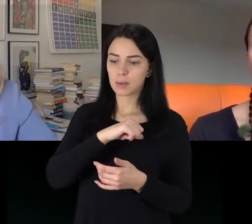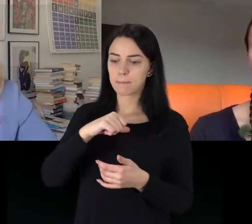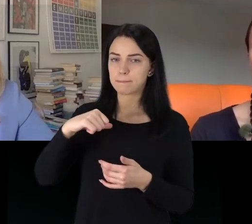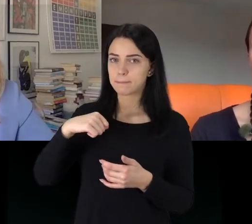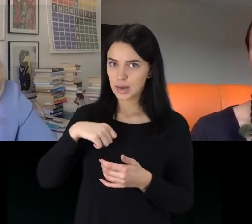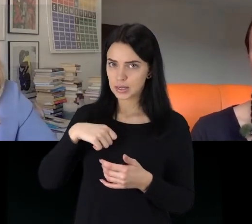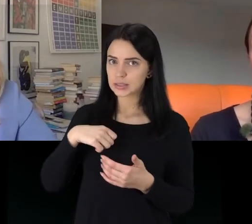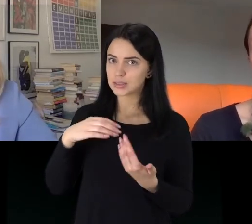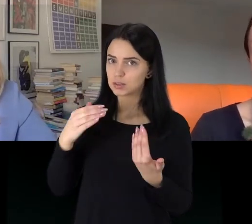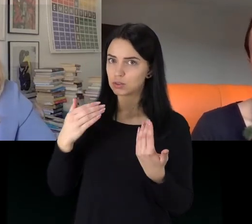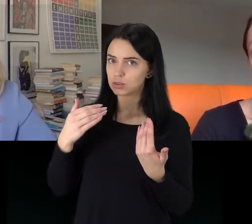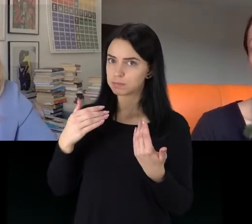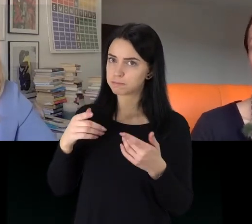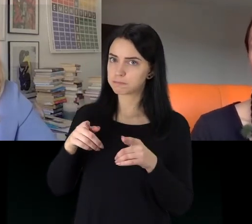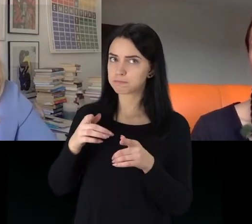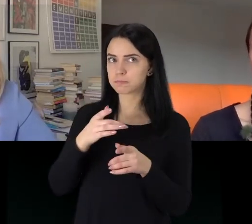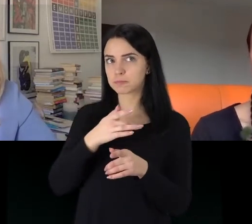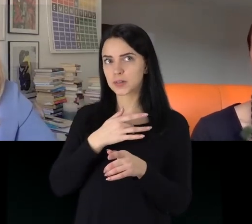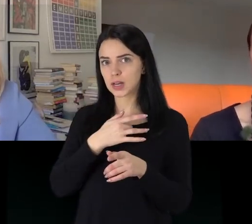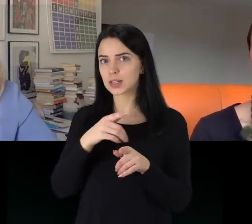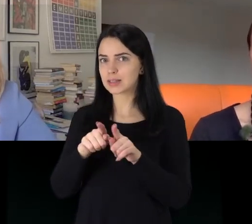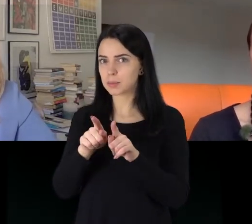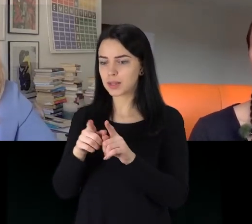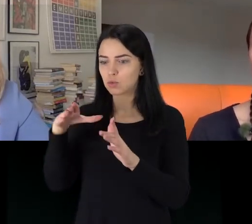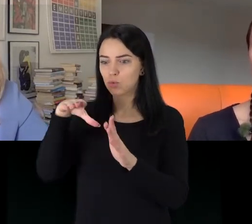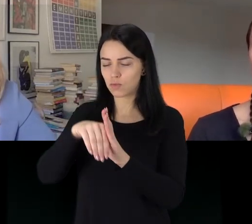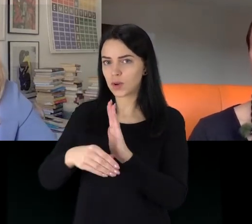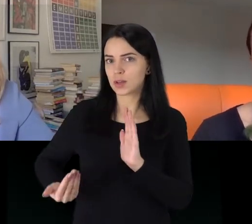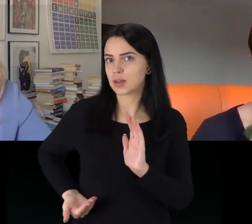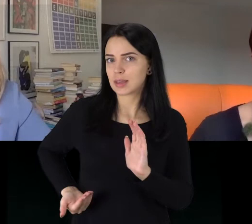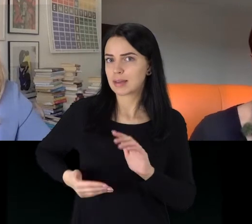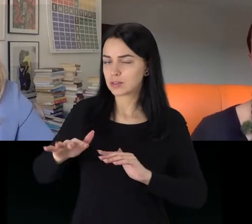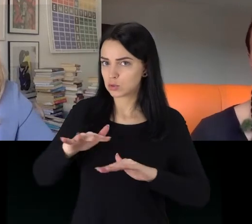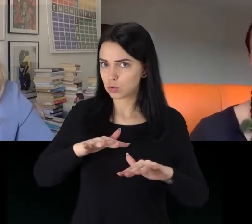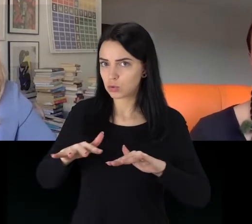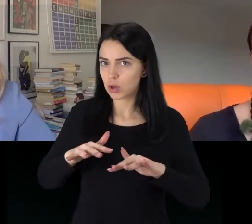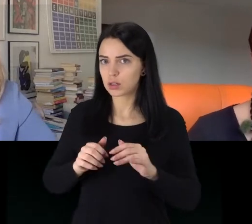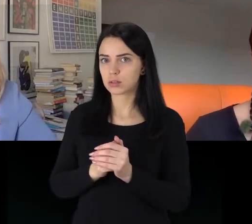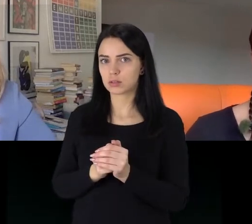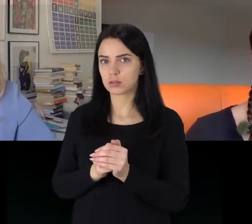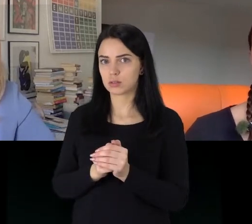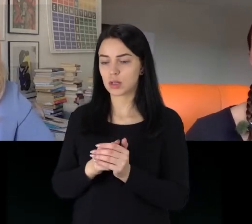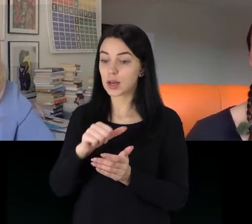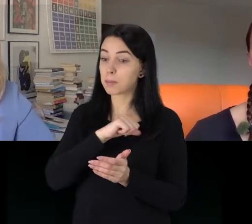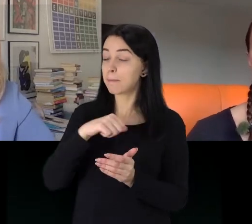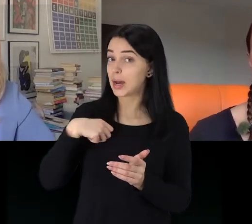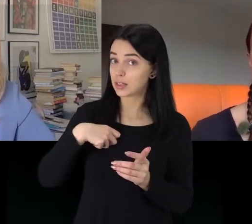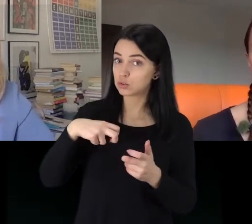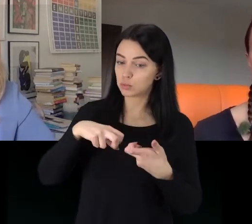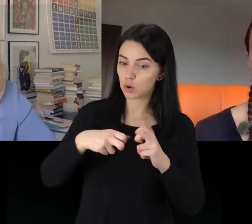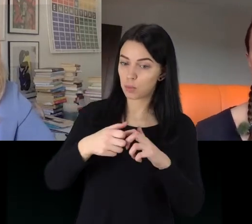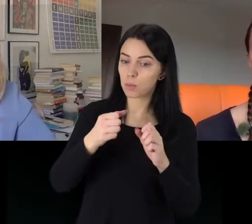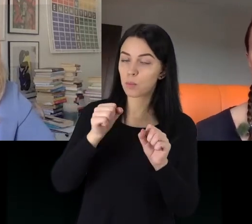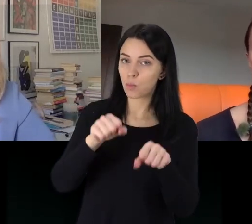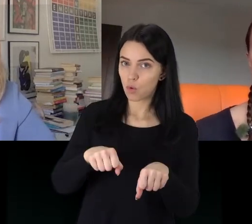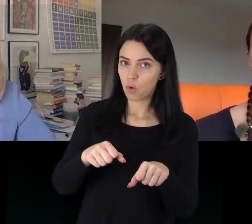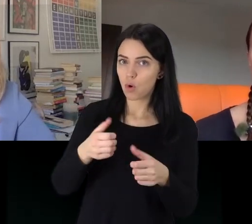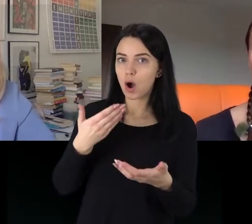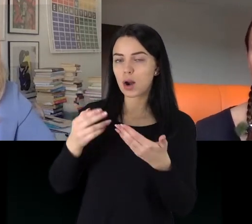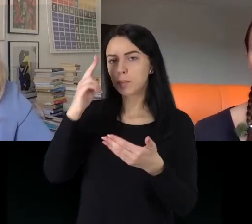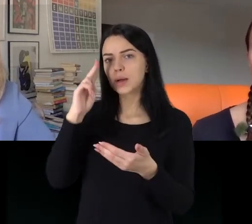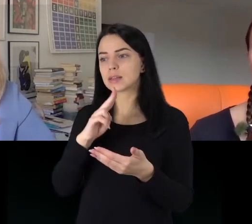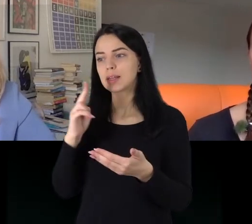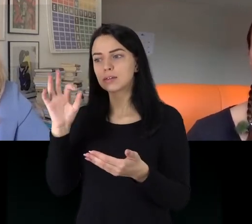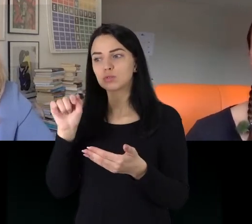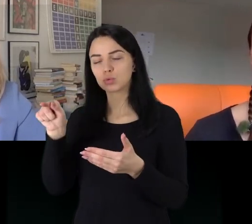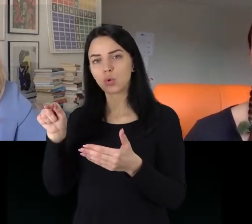jau, galbūt tam irgi gyvena, gali būti jų pačių problema, arba galbūt jie klauso gal apie savo tėvus ir